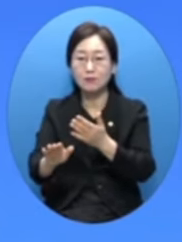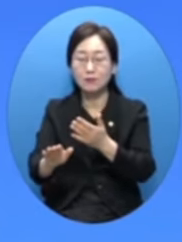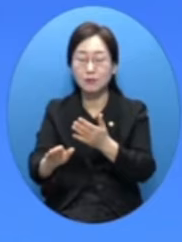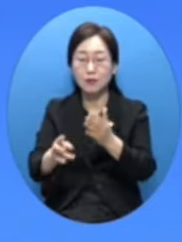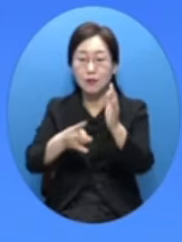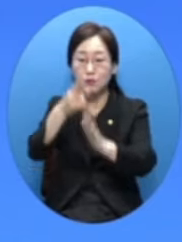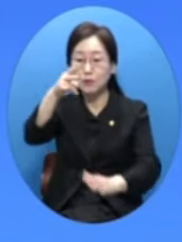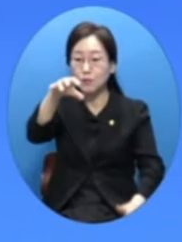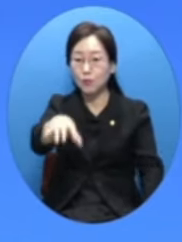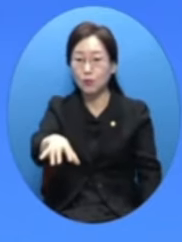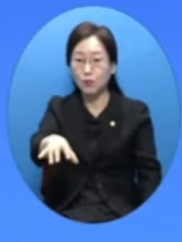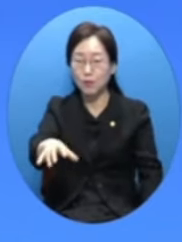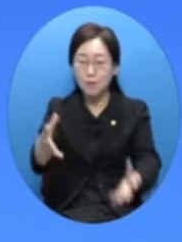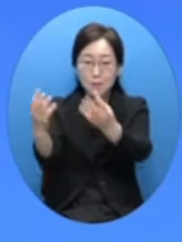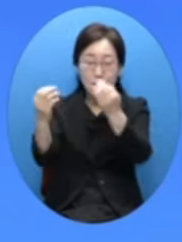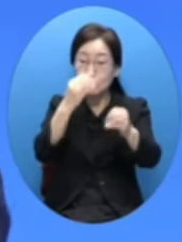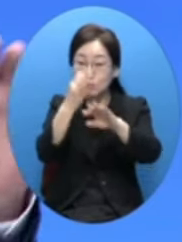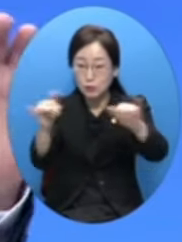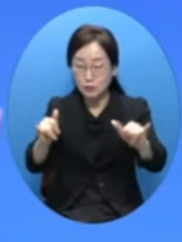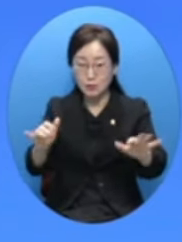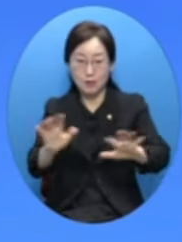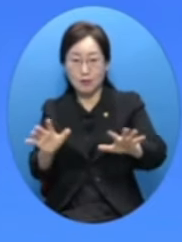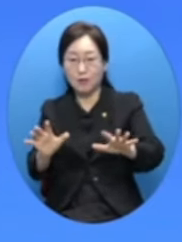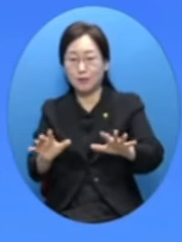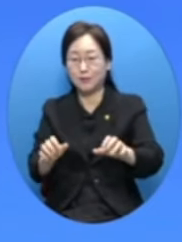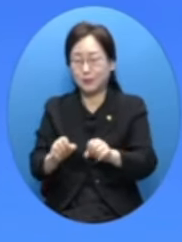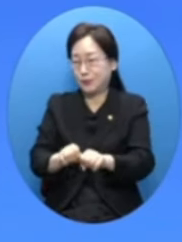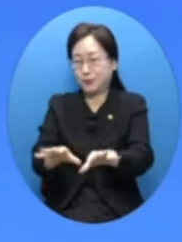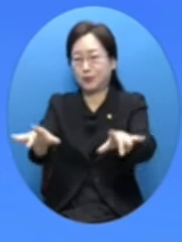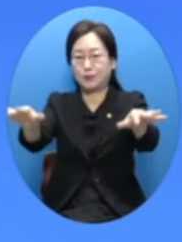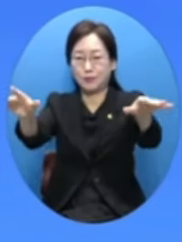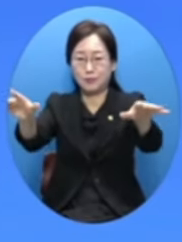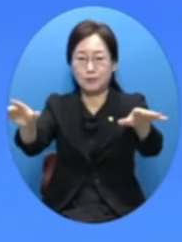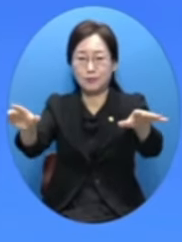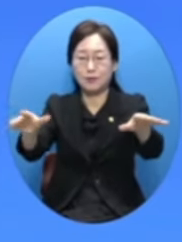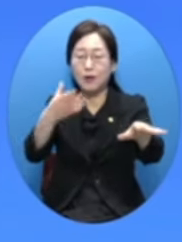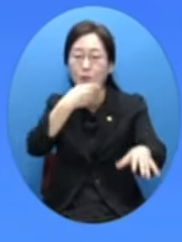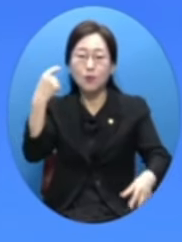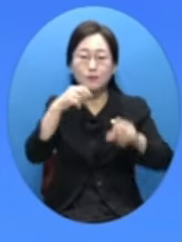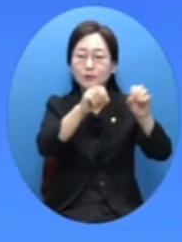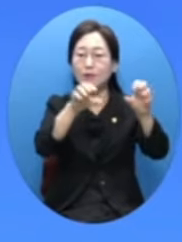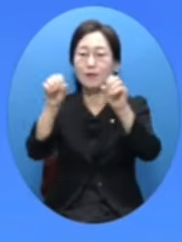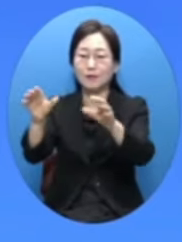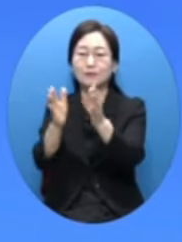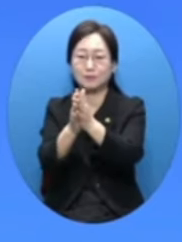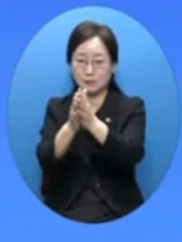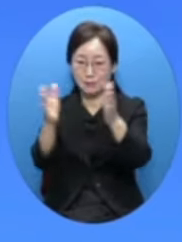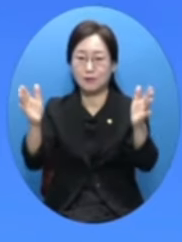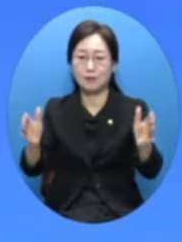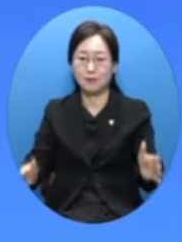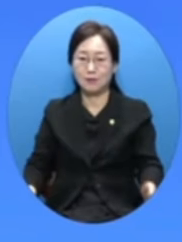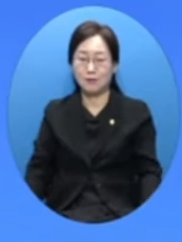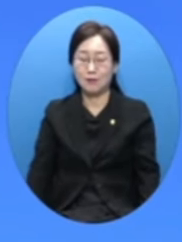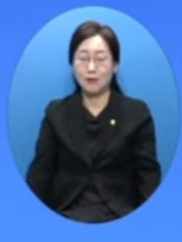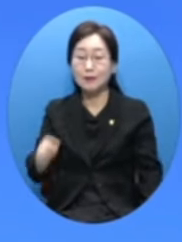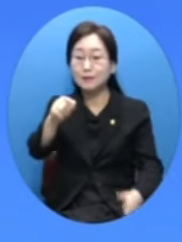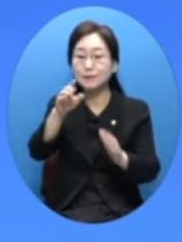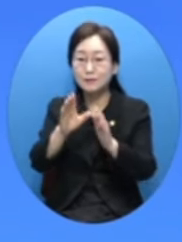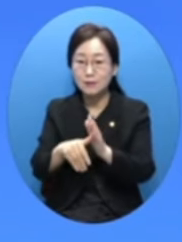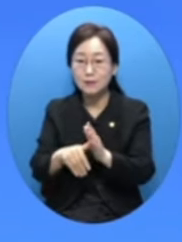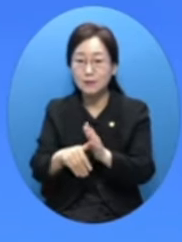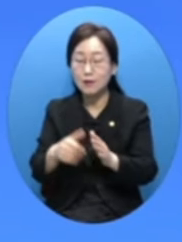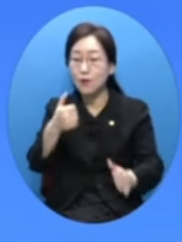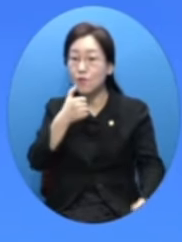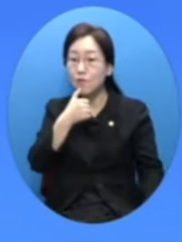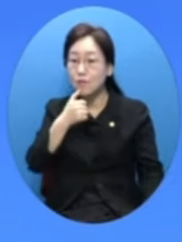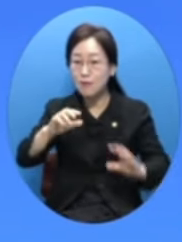예루살렘에 있는 수많은 성도가 뿔뿔이 흩어져서 복음을 전하게 되었는데 당시 로마